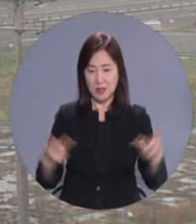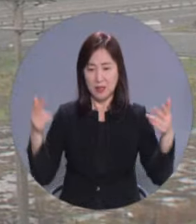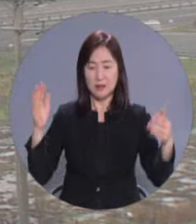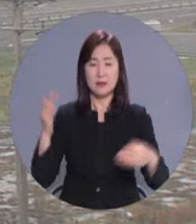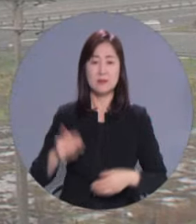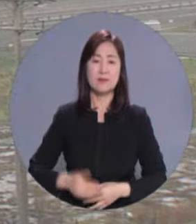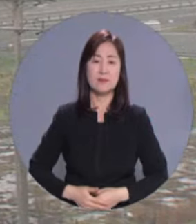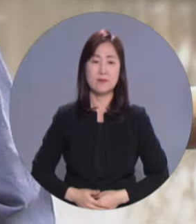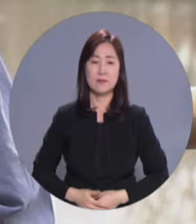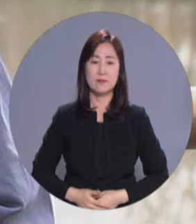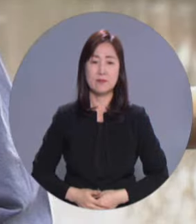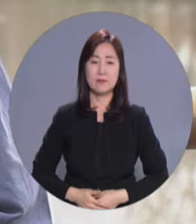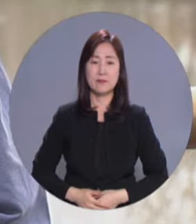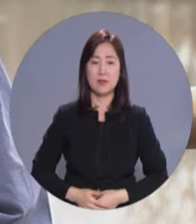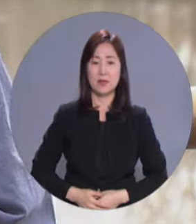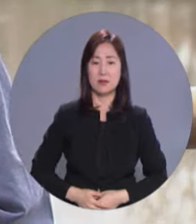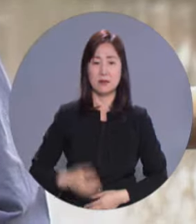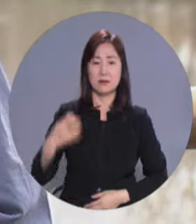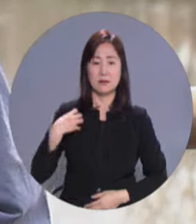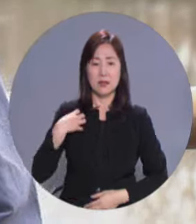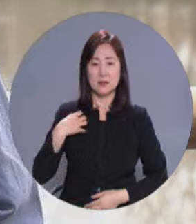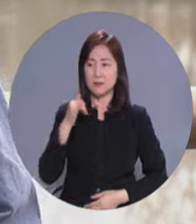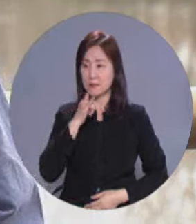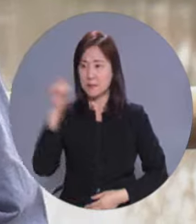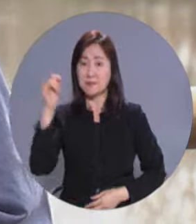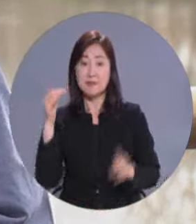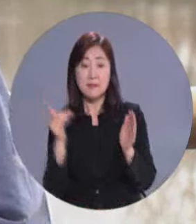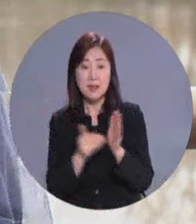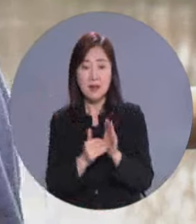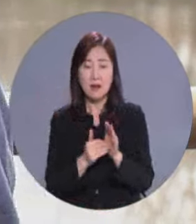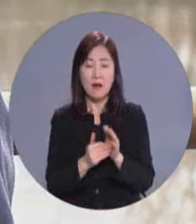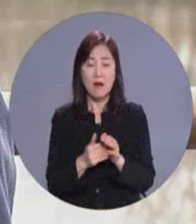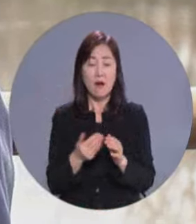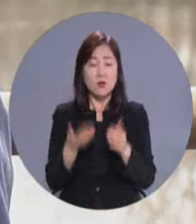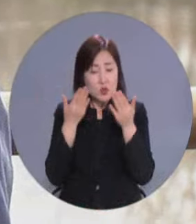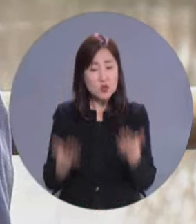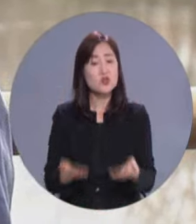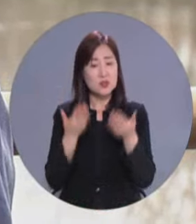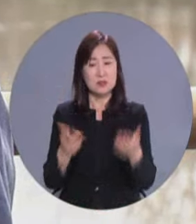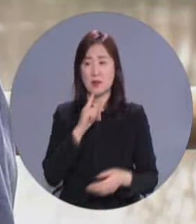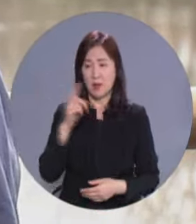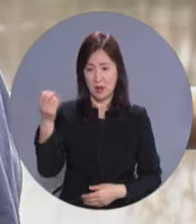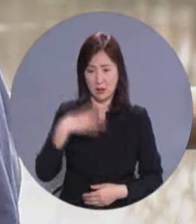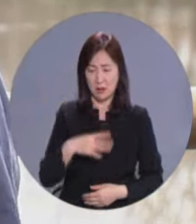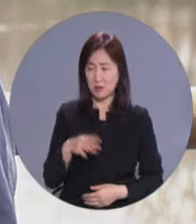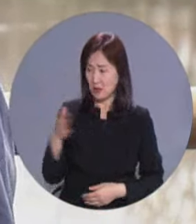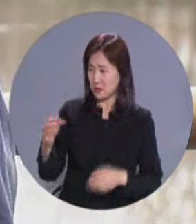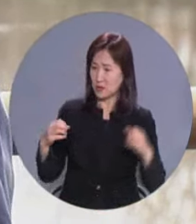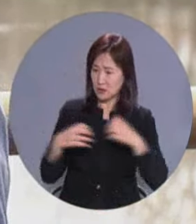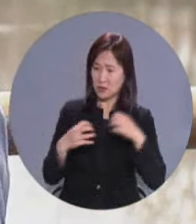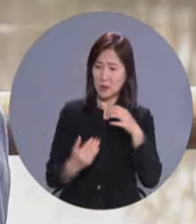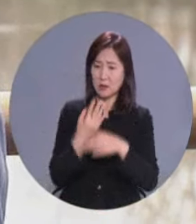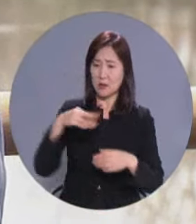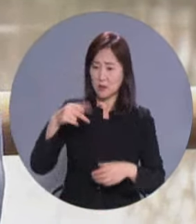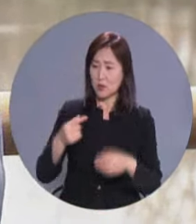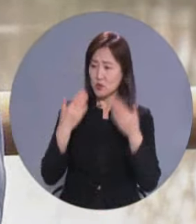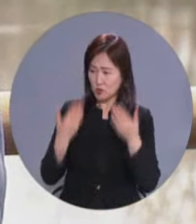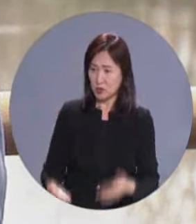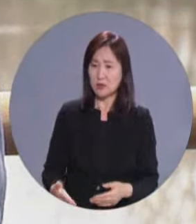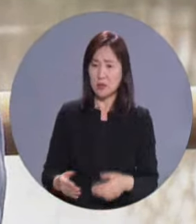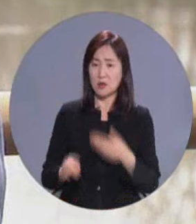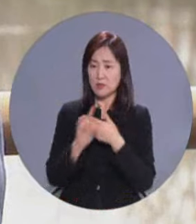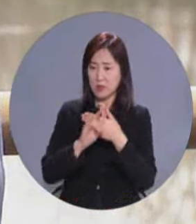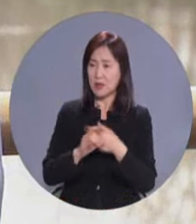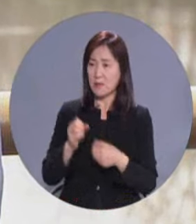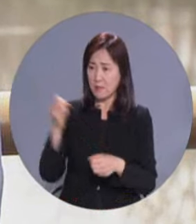당직실에 연락을 했어 그러니까 계속 휘라는 얘기만 해 당신들 전쟁나고 전쟁이 났어도 그렇게 휘율 핑계만